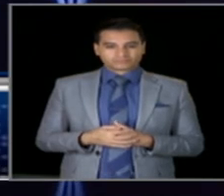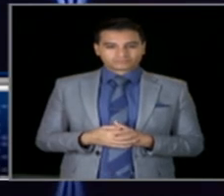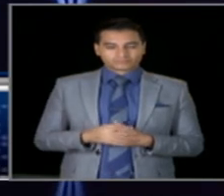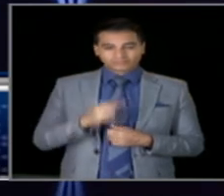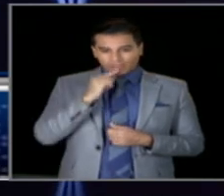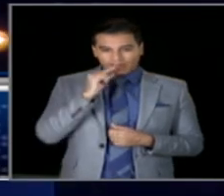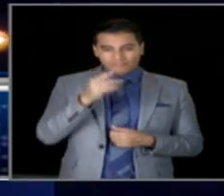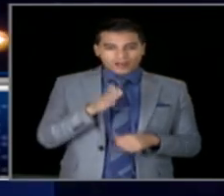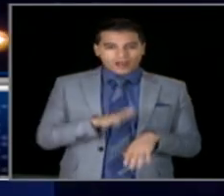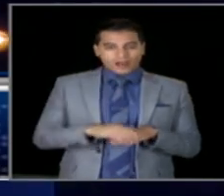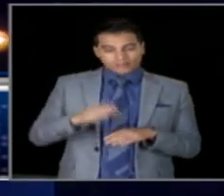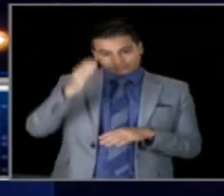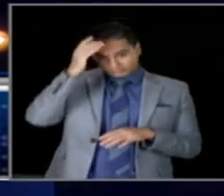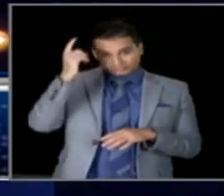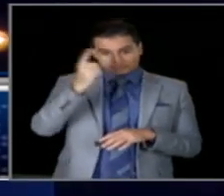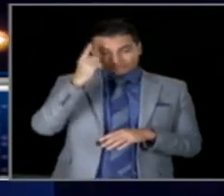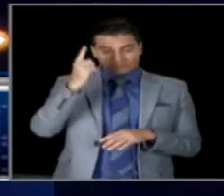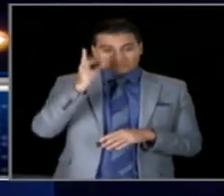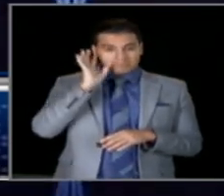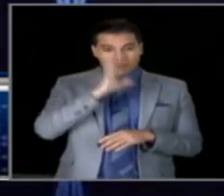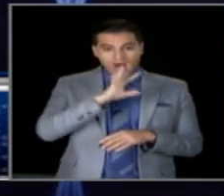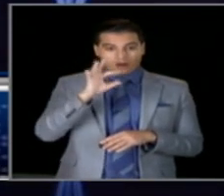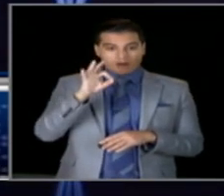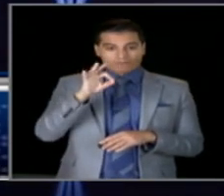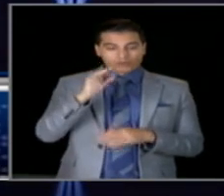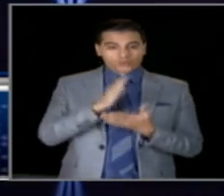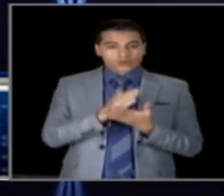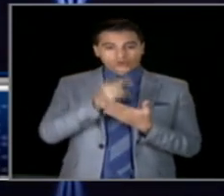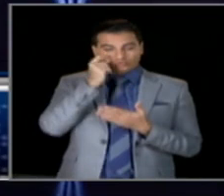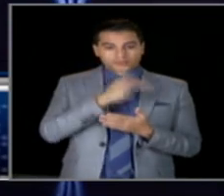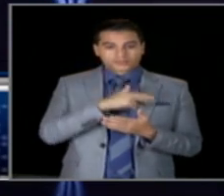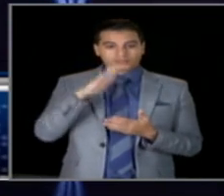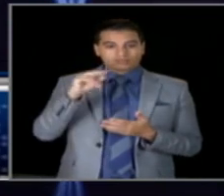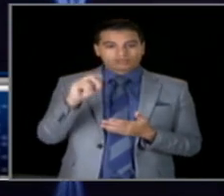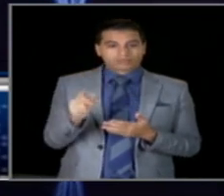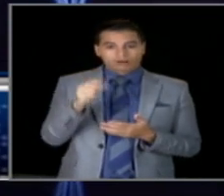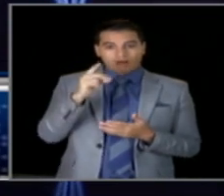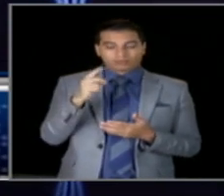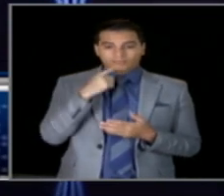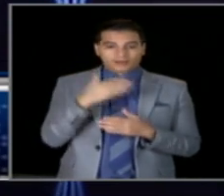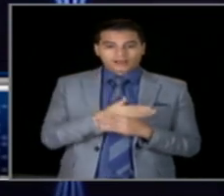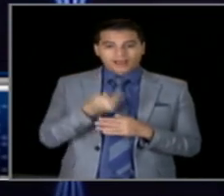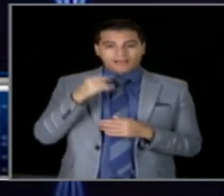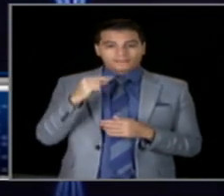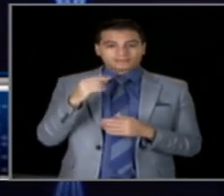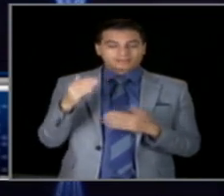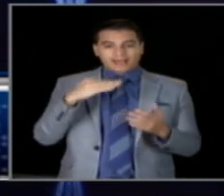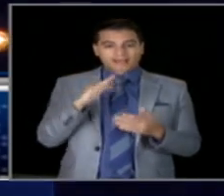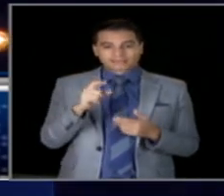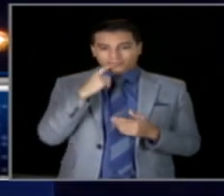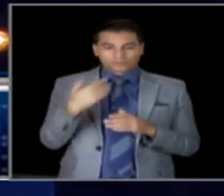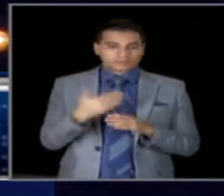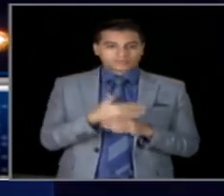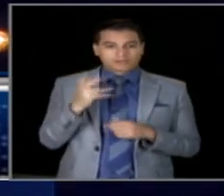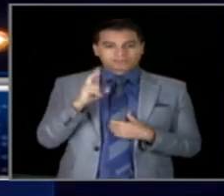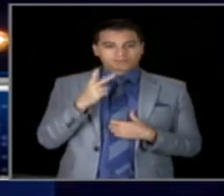مقولة للفيلسوف اليوناني سقراط، مين اللي هيجاوب؟ أحمد حسن. 17.